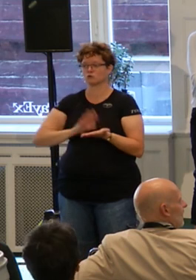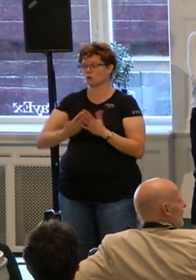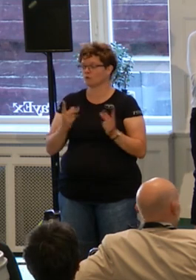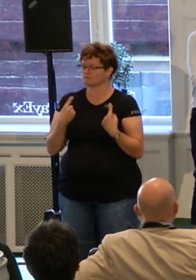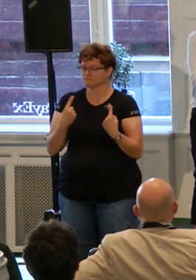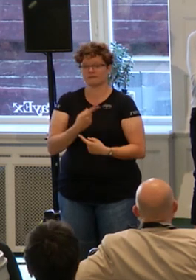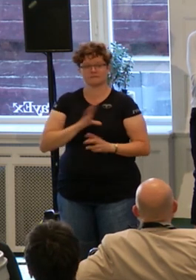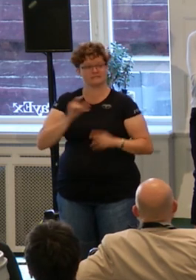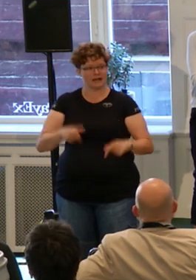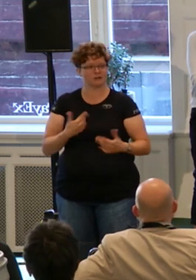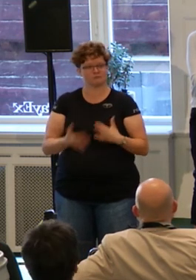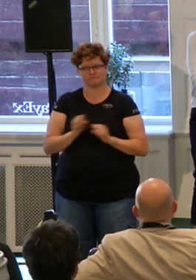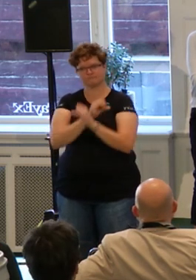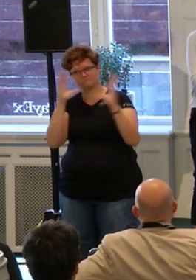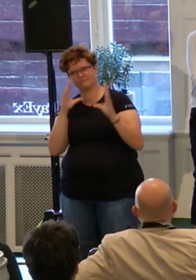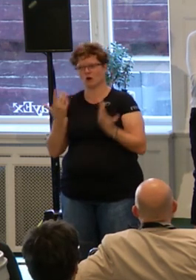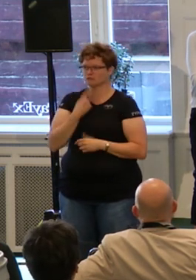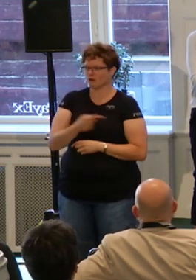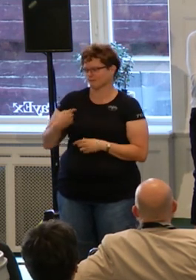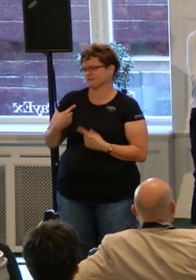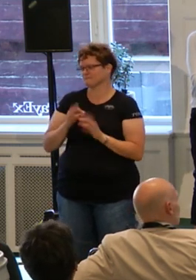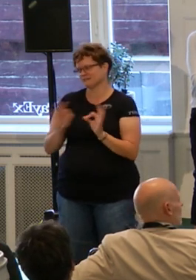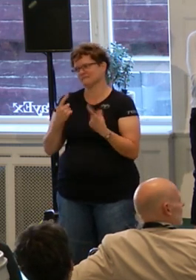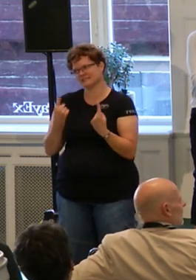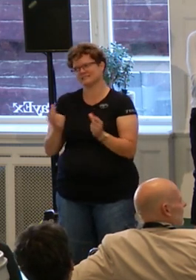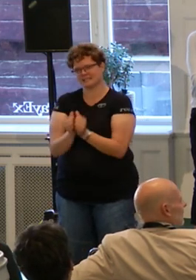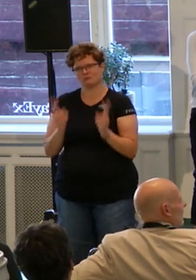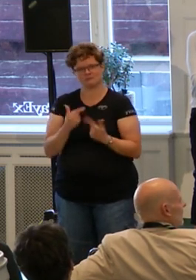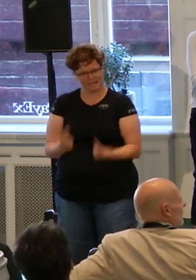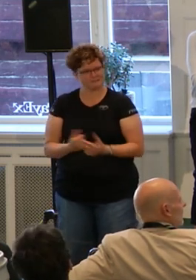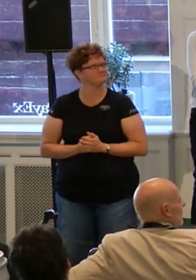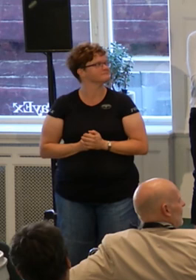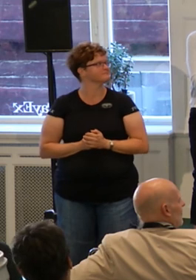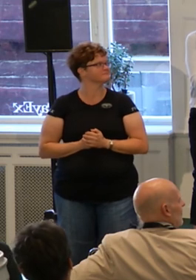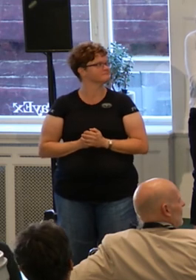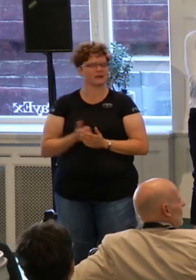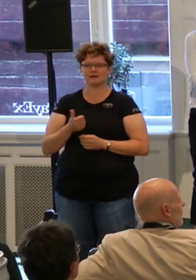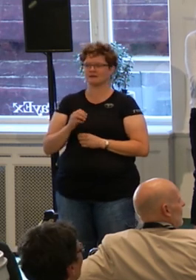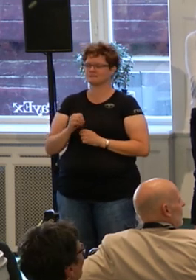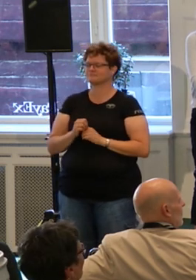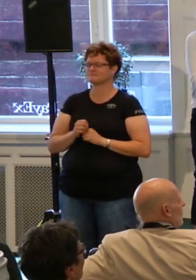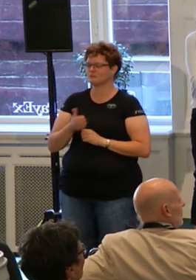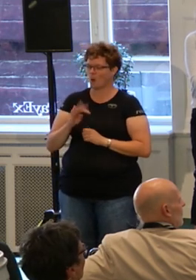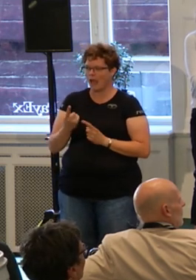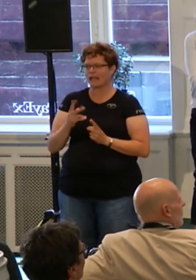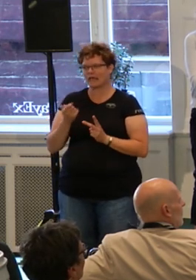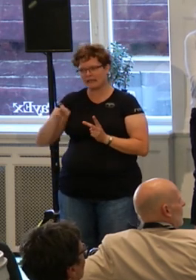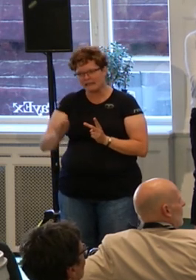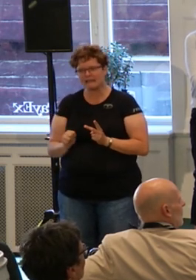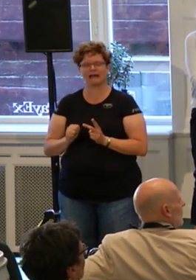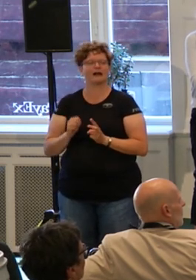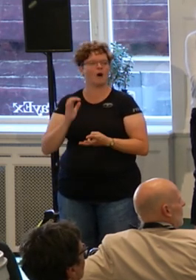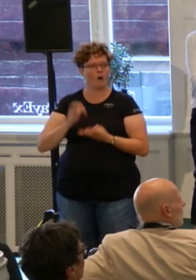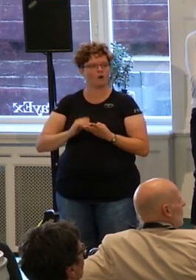teckentolkarna som har gjort det här illustrerat det vi har sagt på ett väldigt fantastiskt sätt. Boel Godner, Katrin